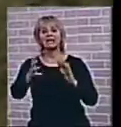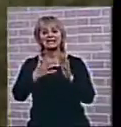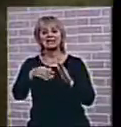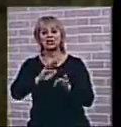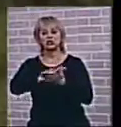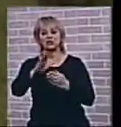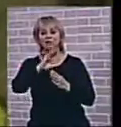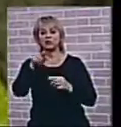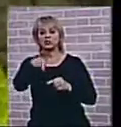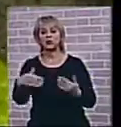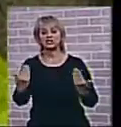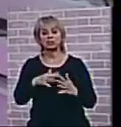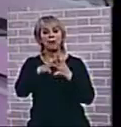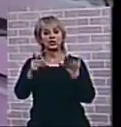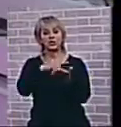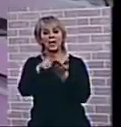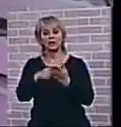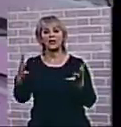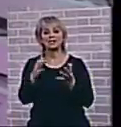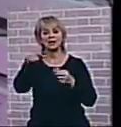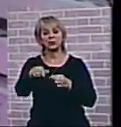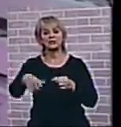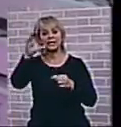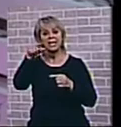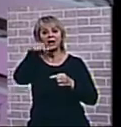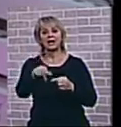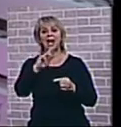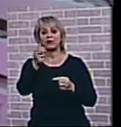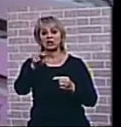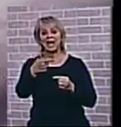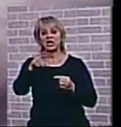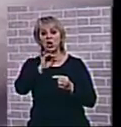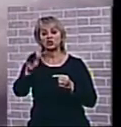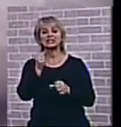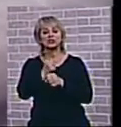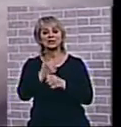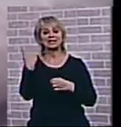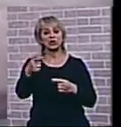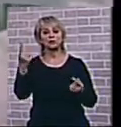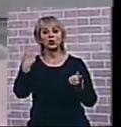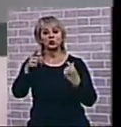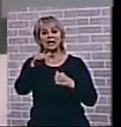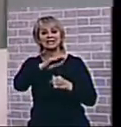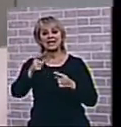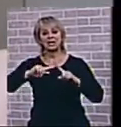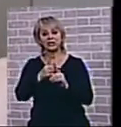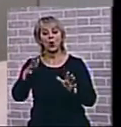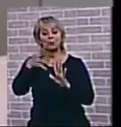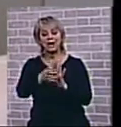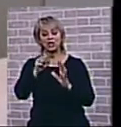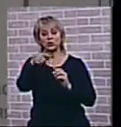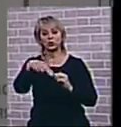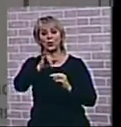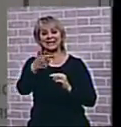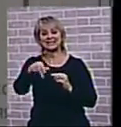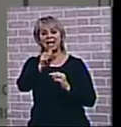Недостатком чистого воздуха у жителей больших городов озаботились резиденты промышленного коворкинга «Гараж». Созданное ими чудо техники не только поглощает углекислый газ,